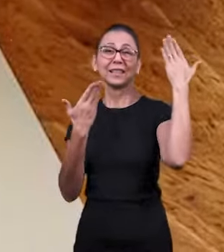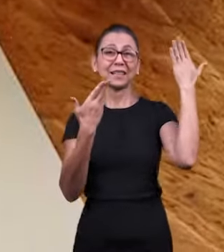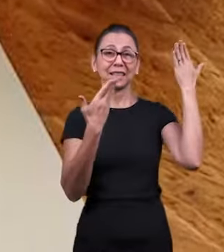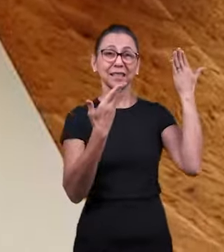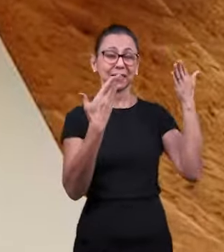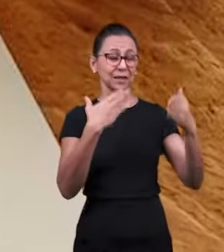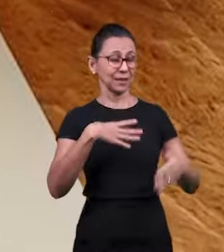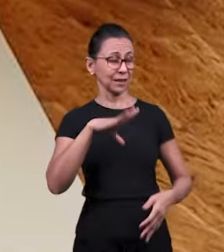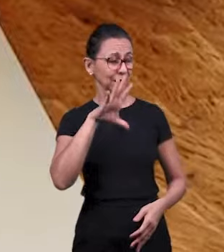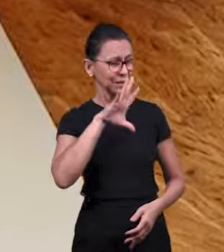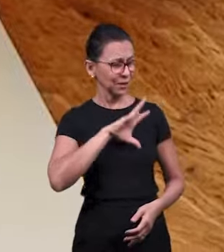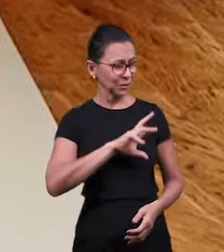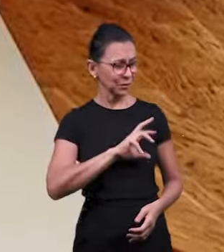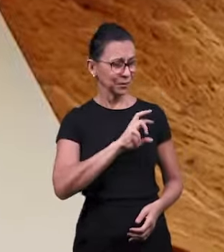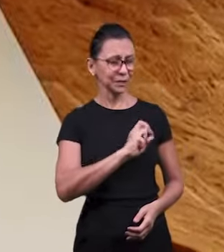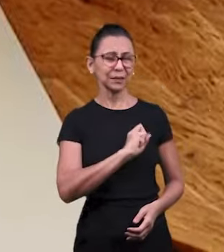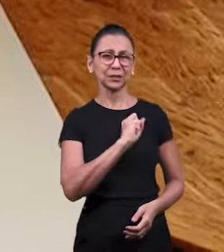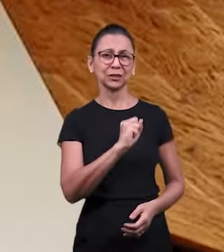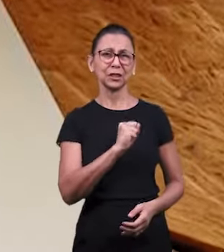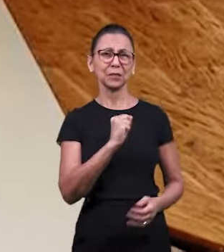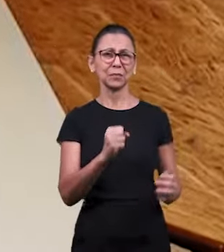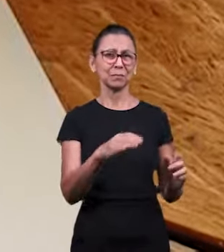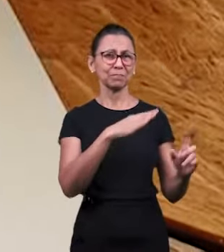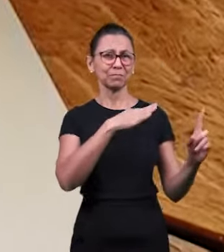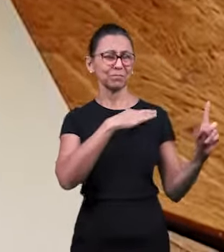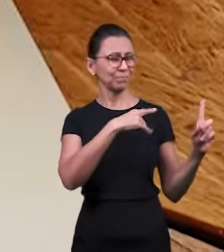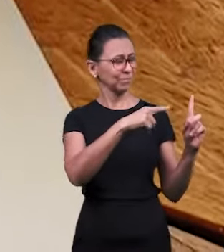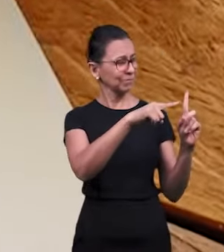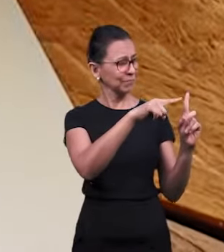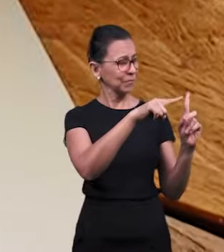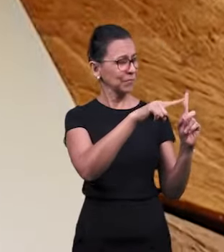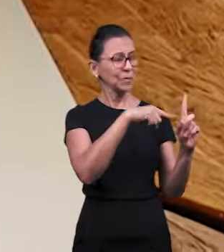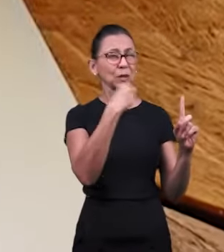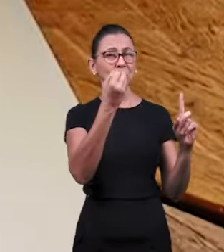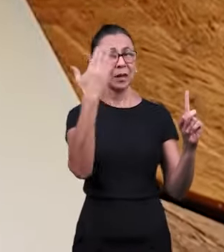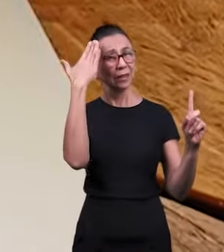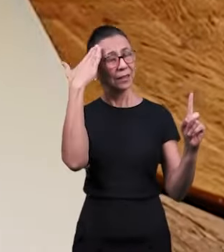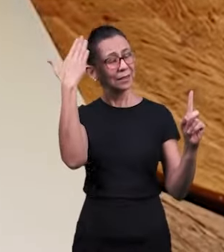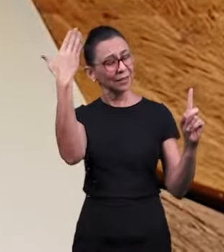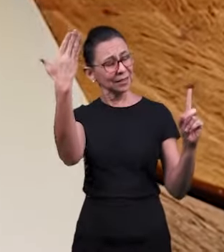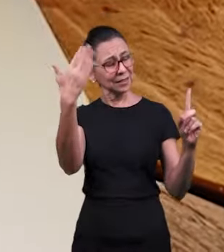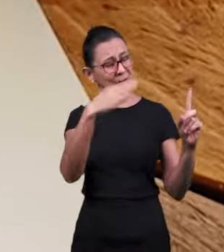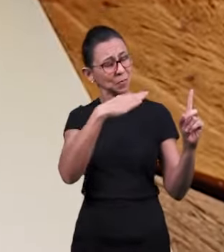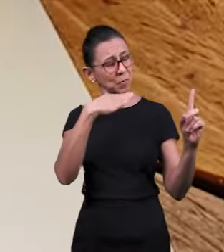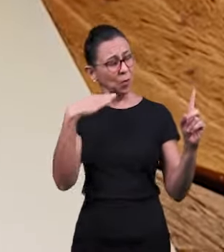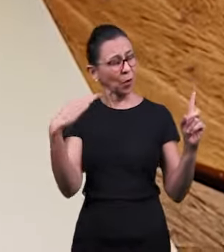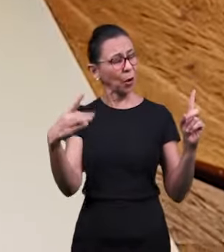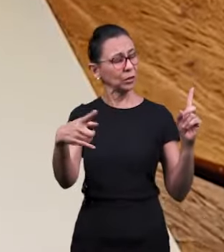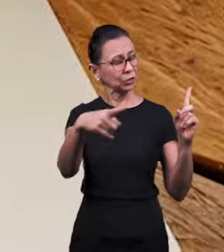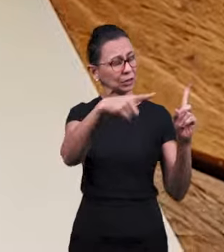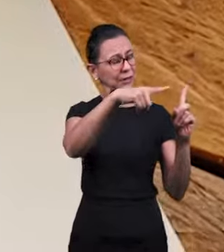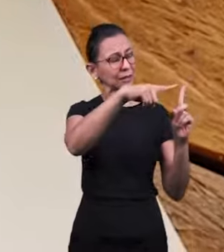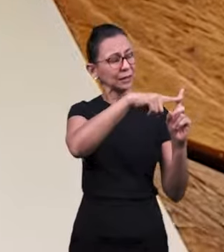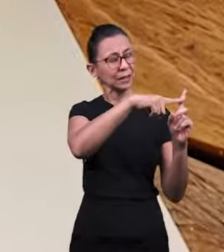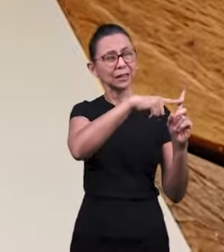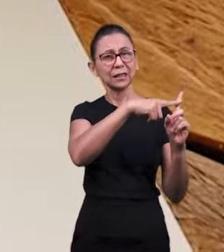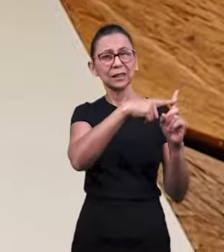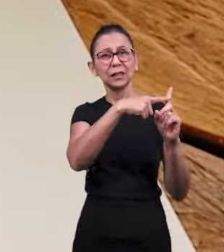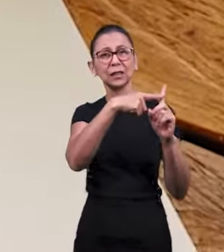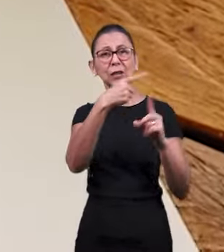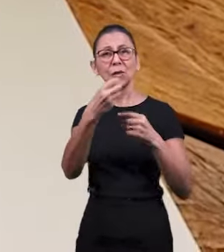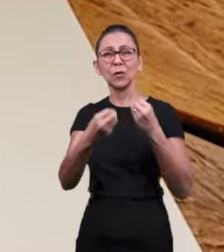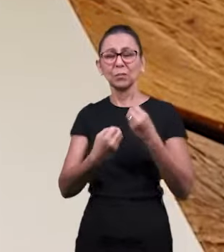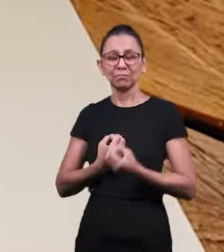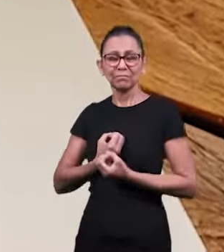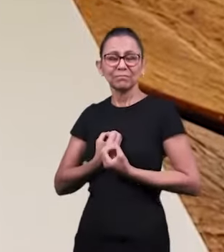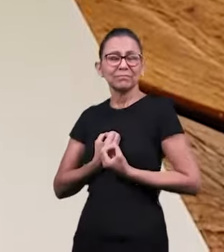И как отблагодарить эту величайшую любовь? И как выразить